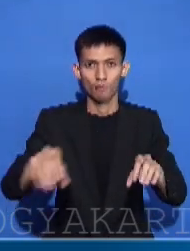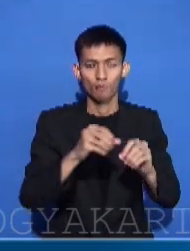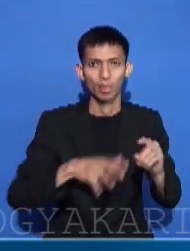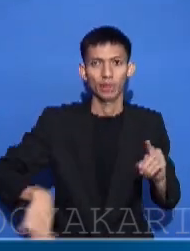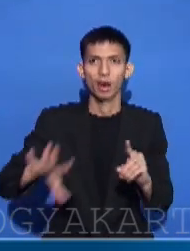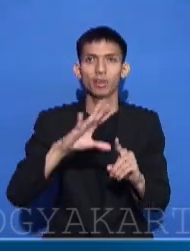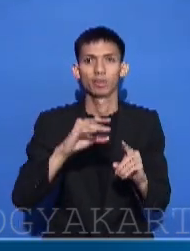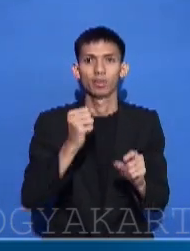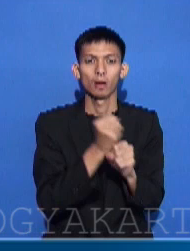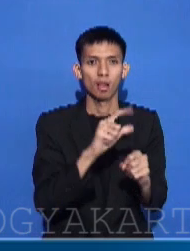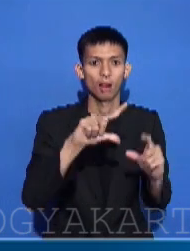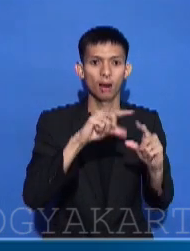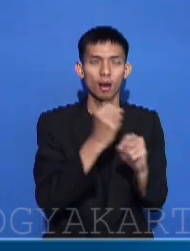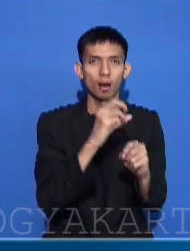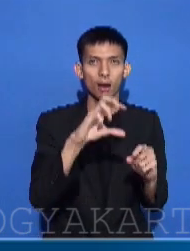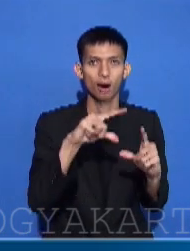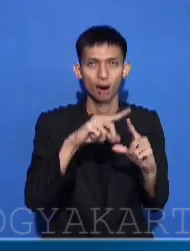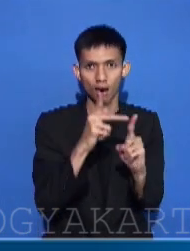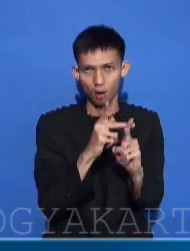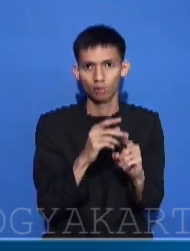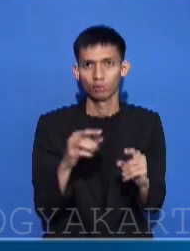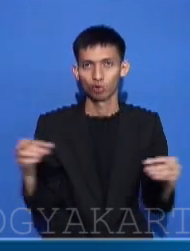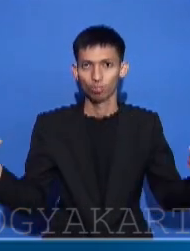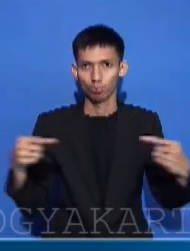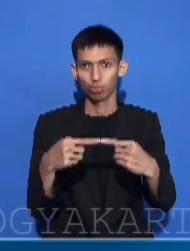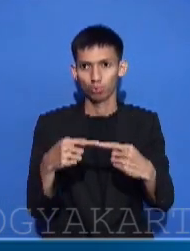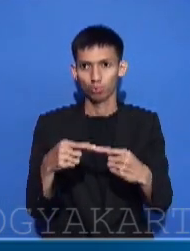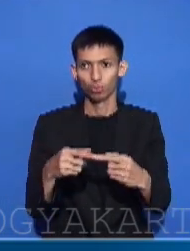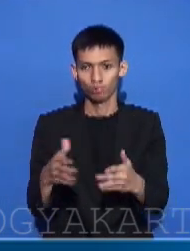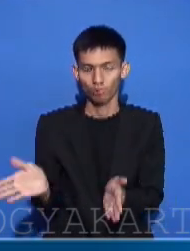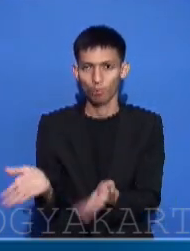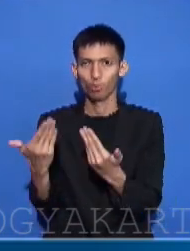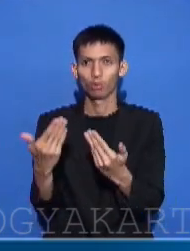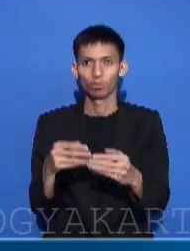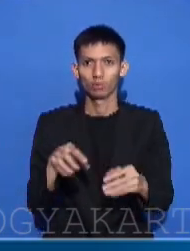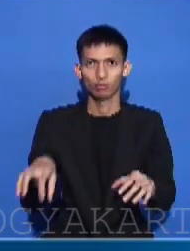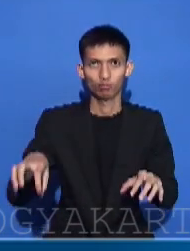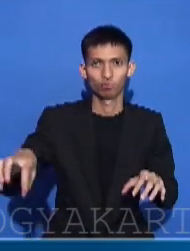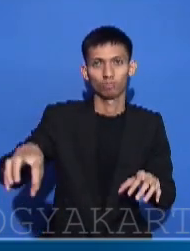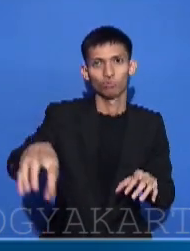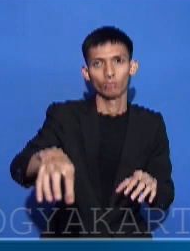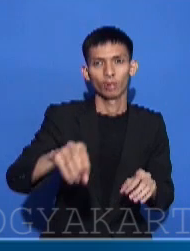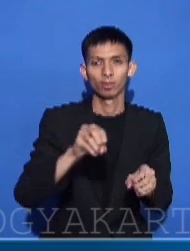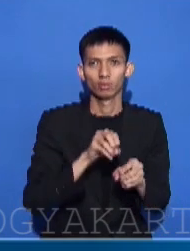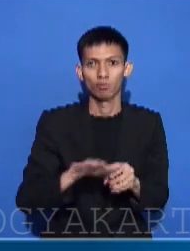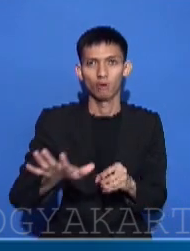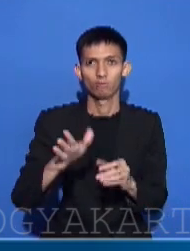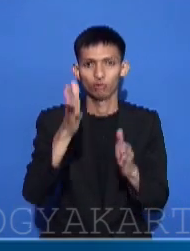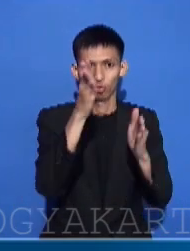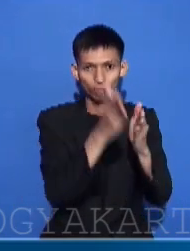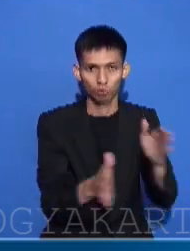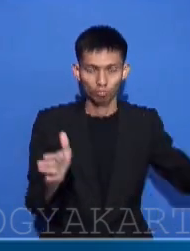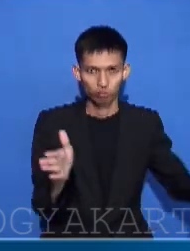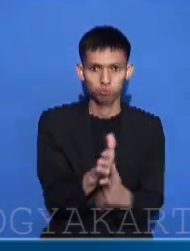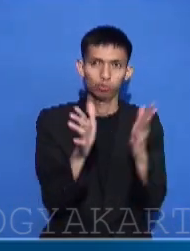pantai congot di kapal nemon Temon Kulon Progo selain membuat tanggul di beberapa titik lokasi guna mengantisipasi dampak agresi pantai pelebaran